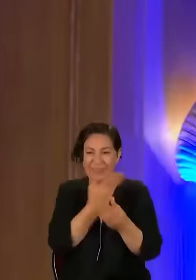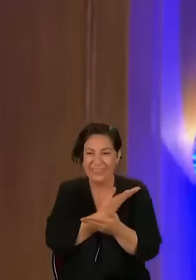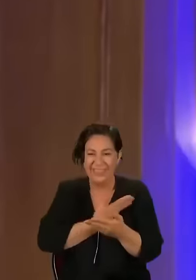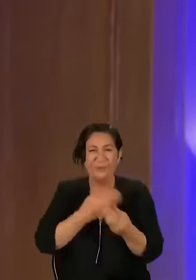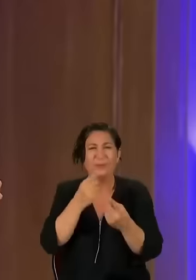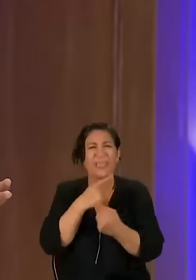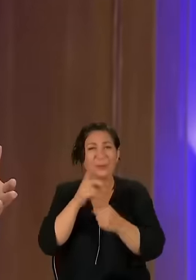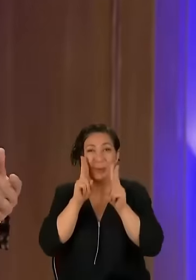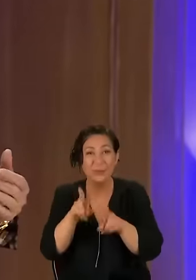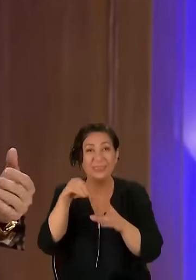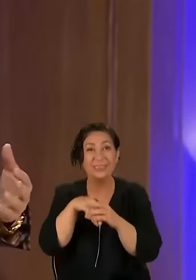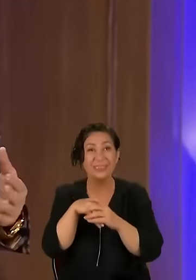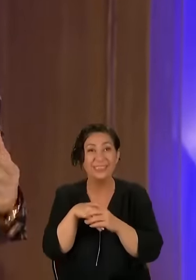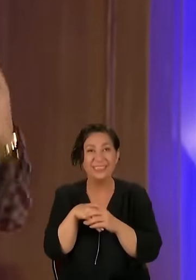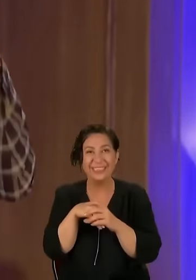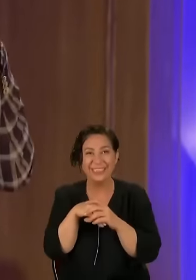sevdiğin ve tatlı bulduğun için